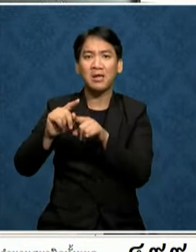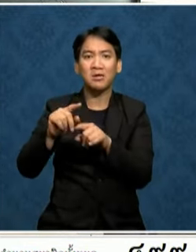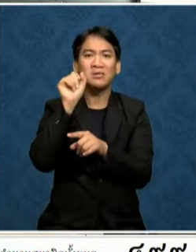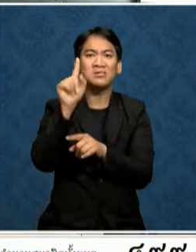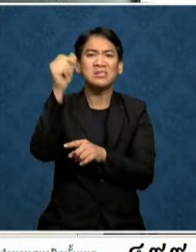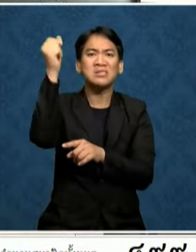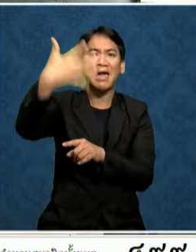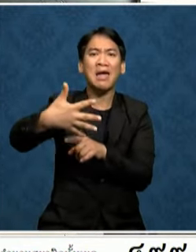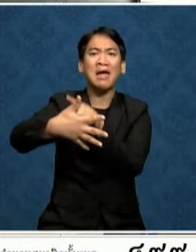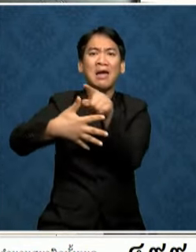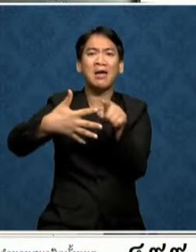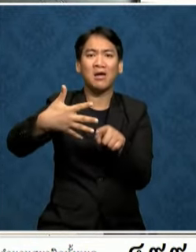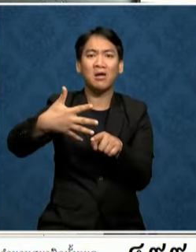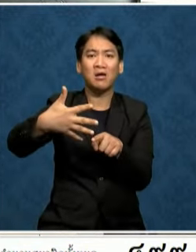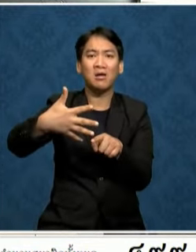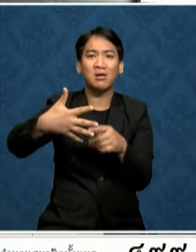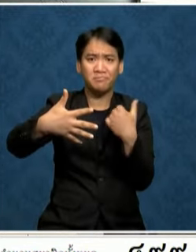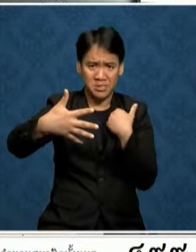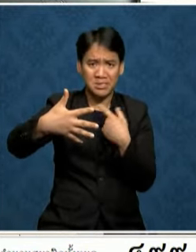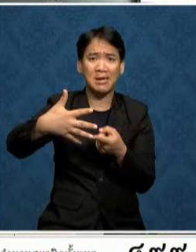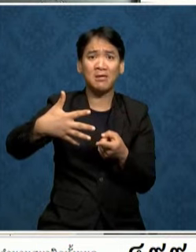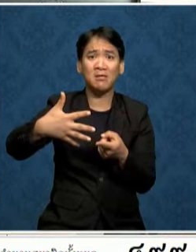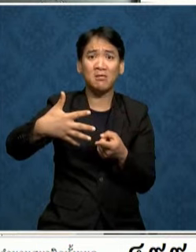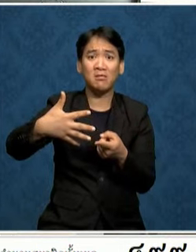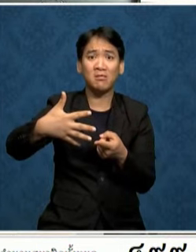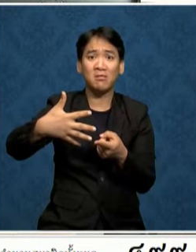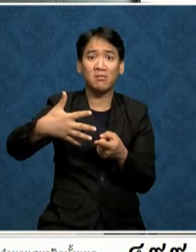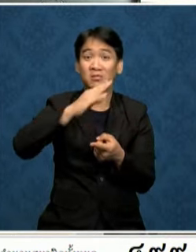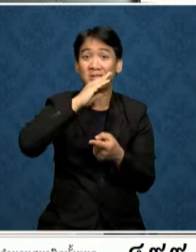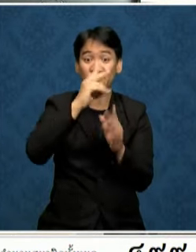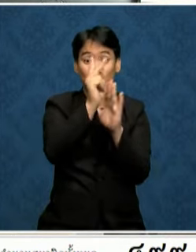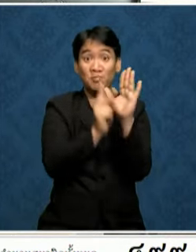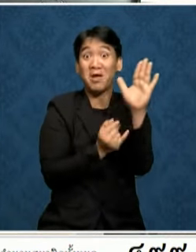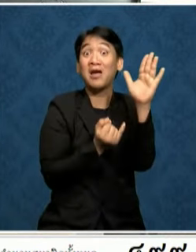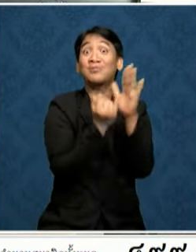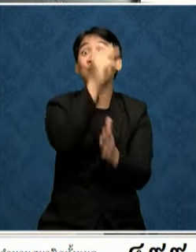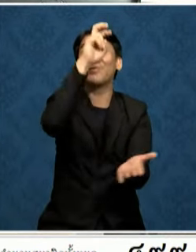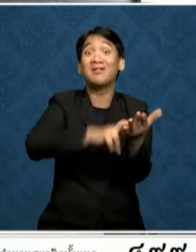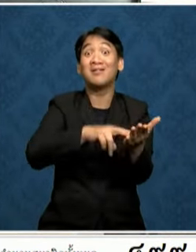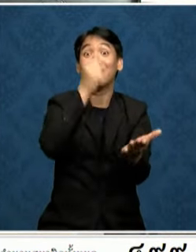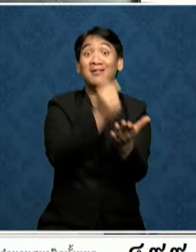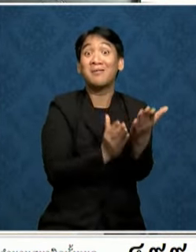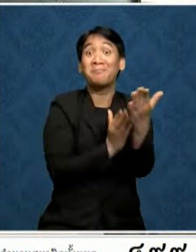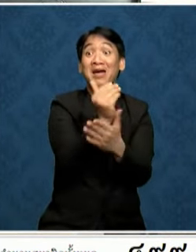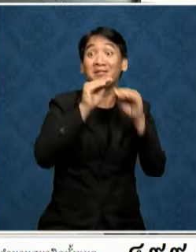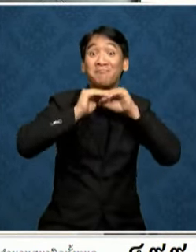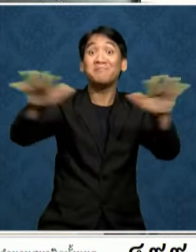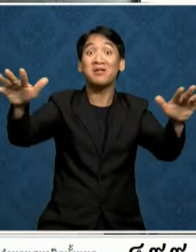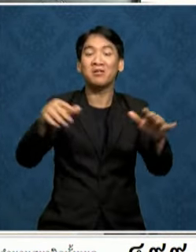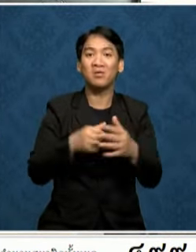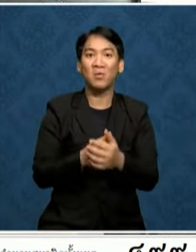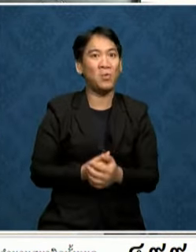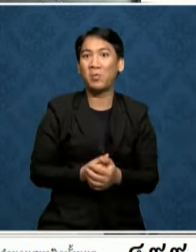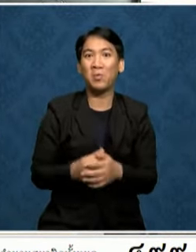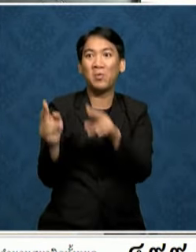มีครับถ้าตรงนี้ไปขนาดตรงนี้ออกไป่ะมันไม่มั่วกันเหรอฮะประเทศนี้มันไม่เป็นประเทศเซ็ก์นะฮะทั้งบ้านทั้ง